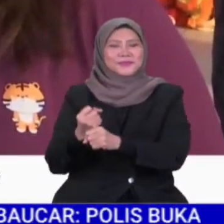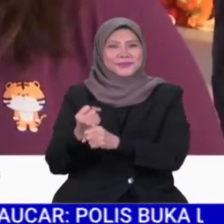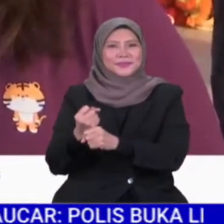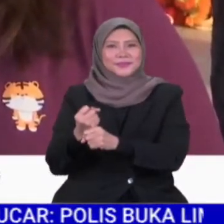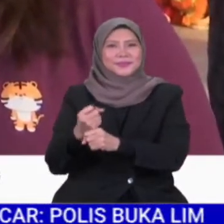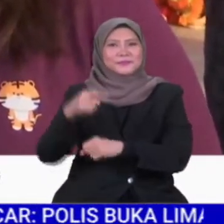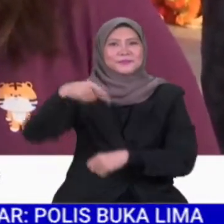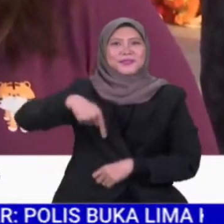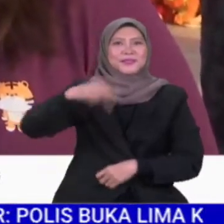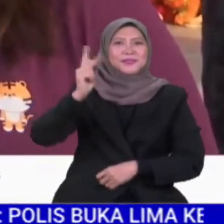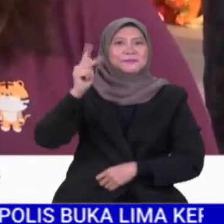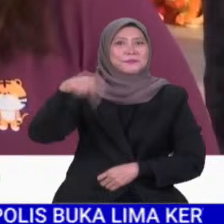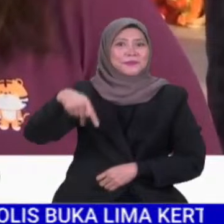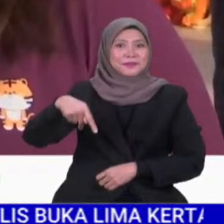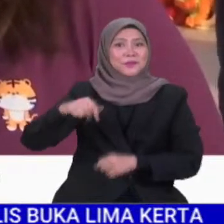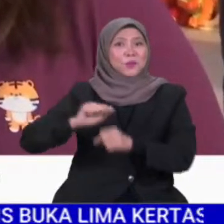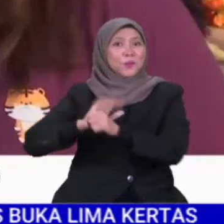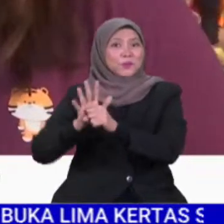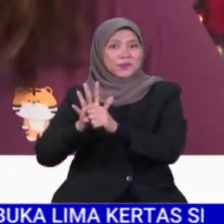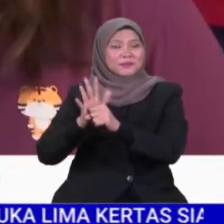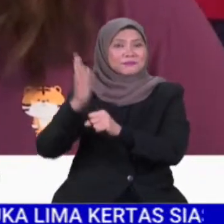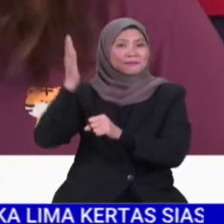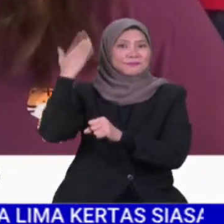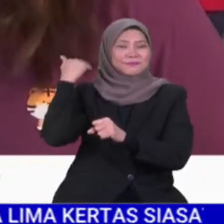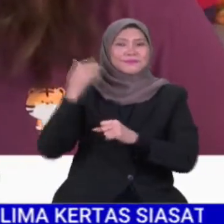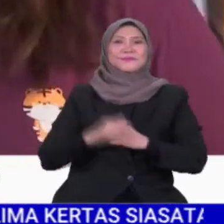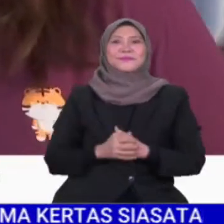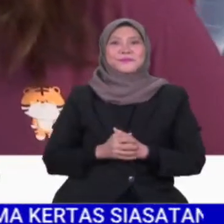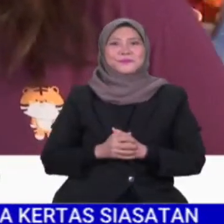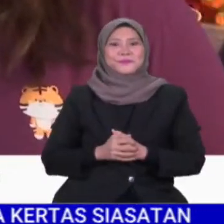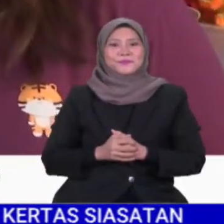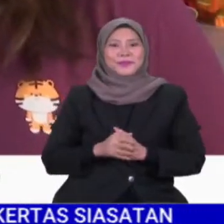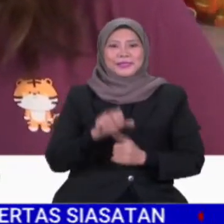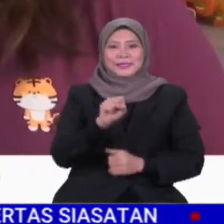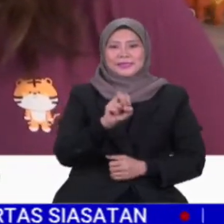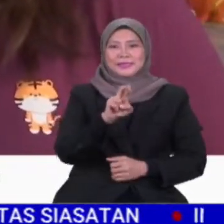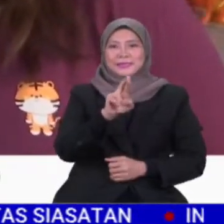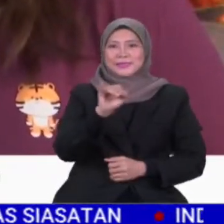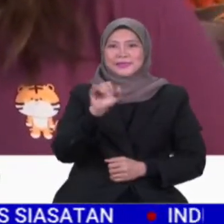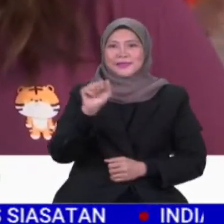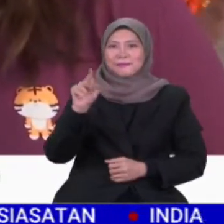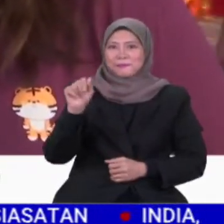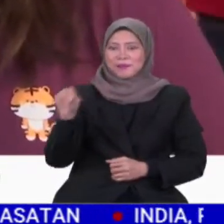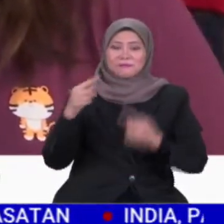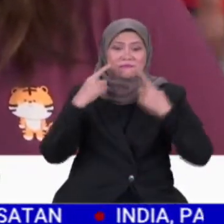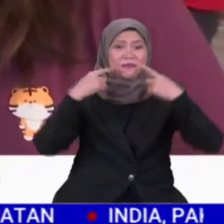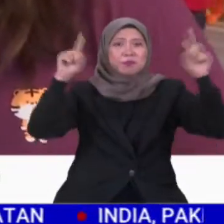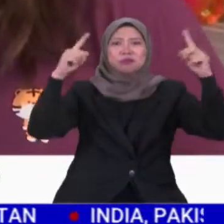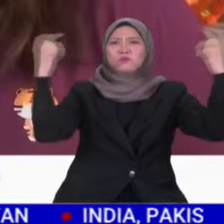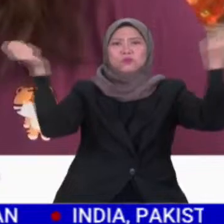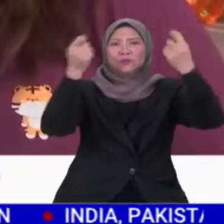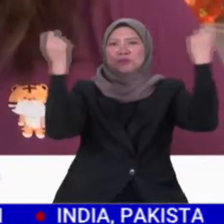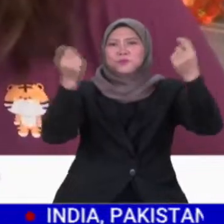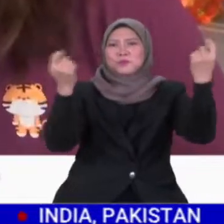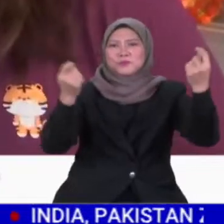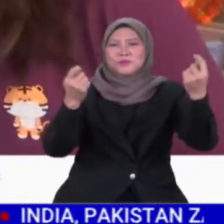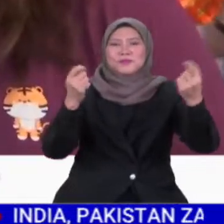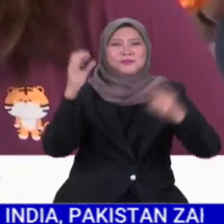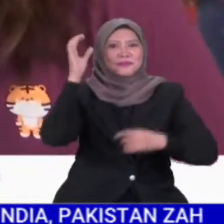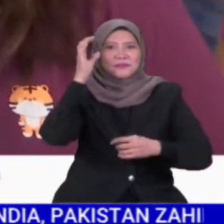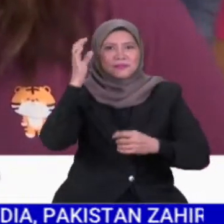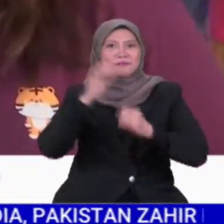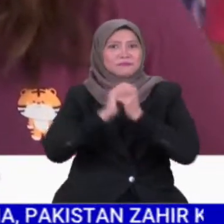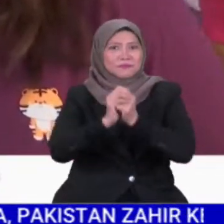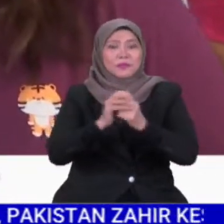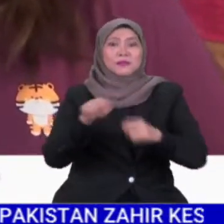zaman PKP lah, pandemik PKP kan. Kita tahu yang Sri Aman memang terkenal dengan Cap Gome, so bila dah ada acara